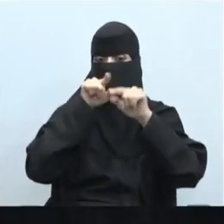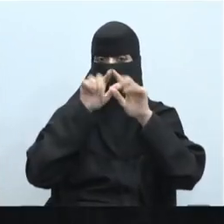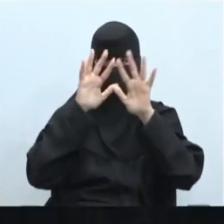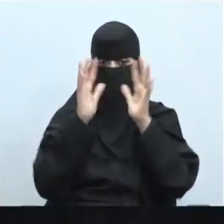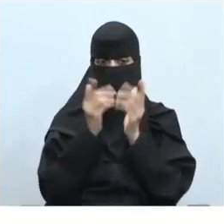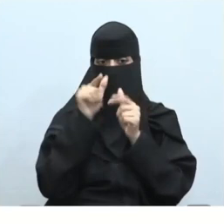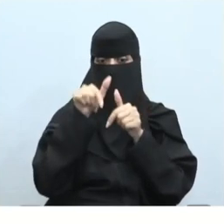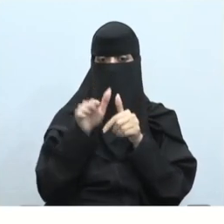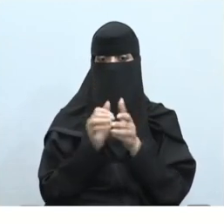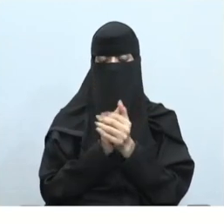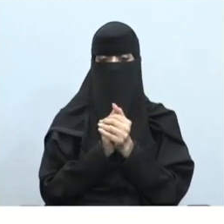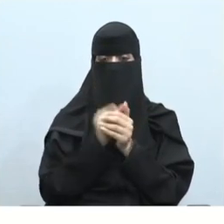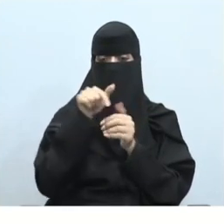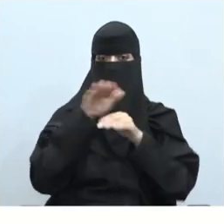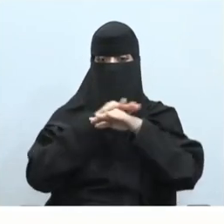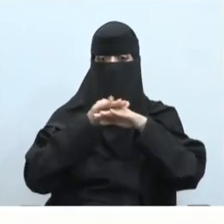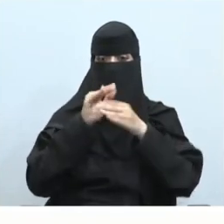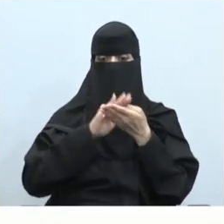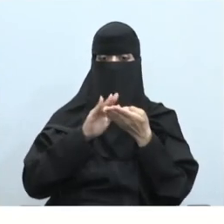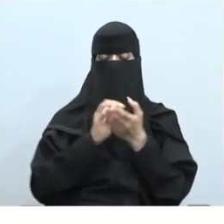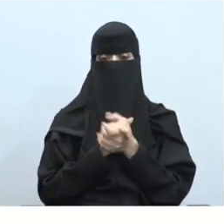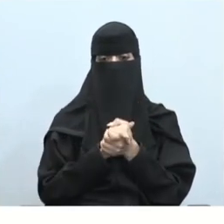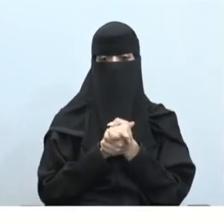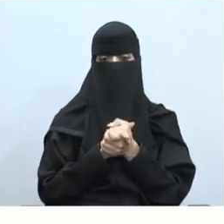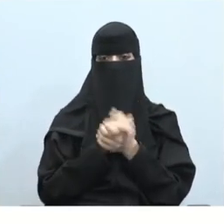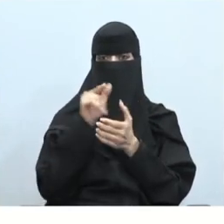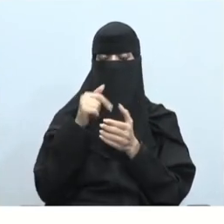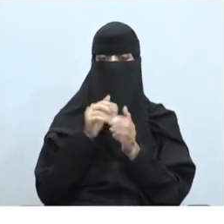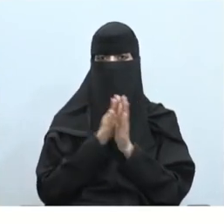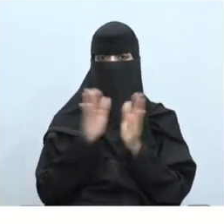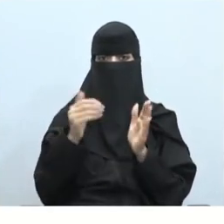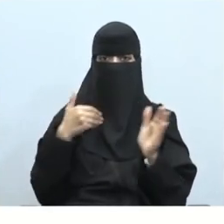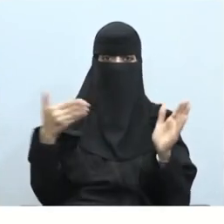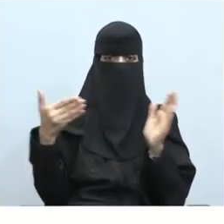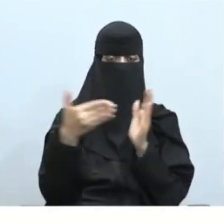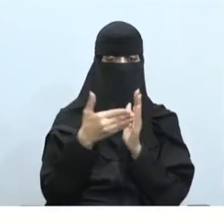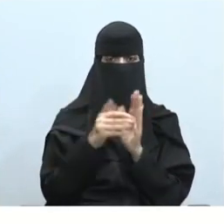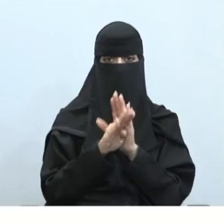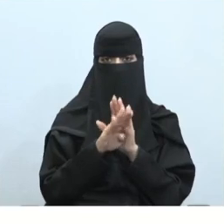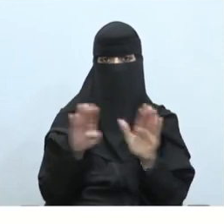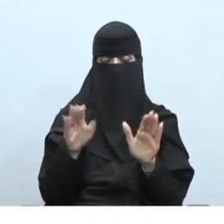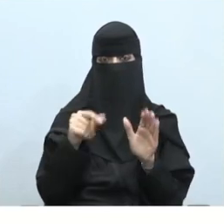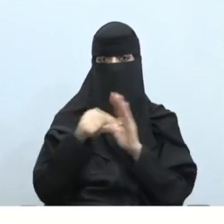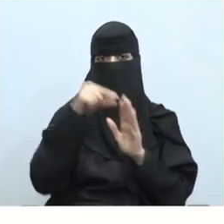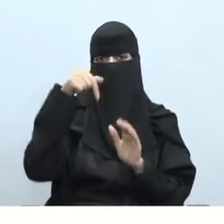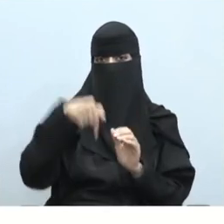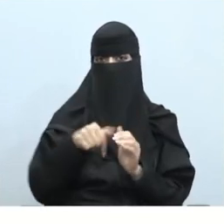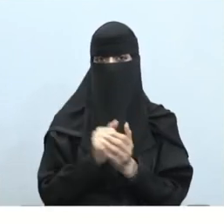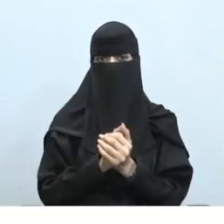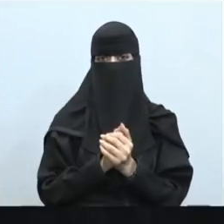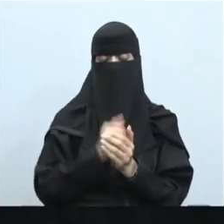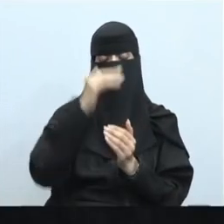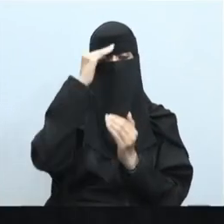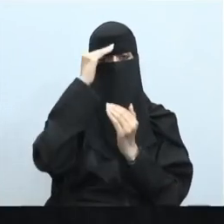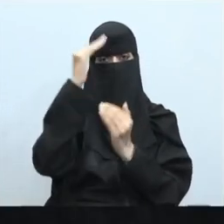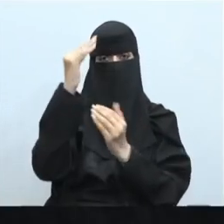موجود على سطح الارض ابنائي وبناء الطلاب وبذلك ابنائي ننهي درسنا لهذا اليوم